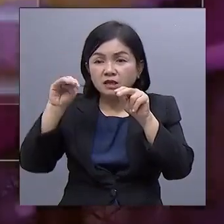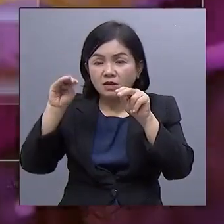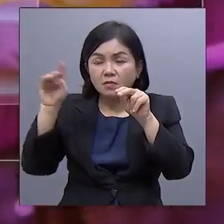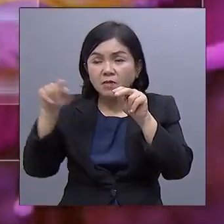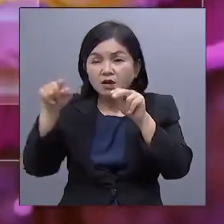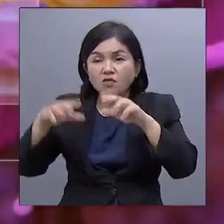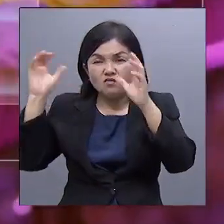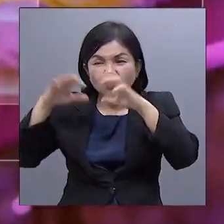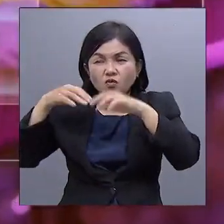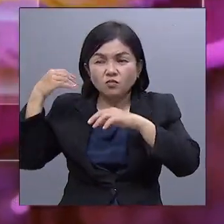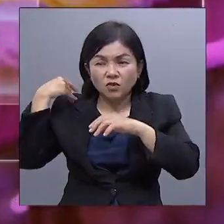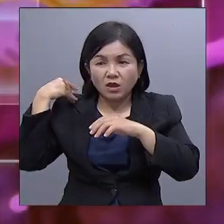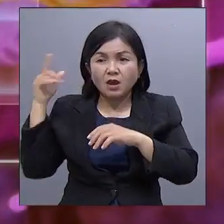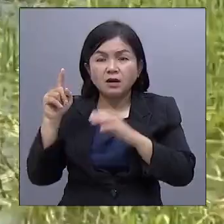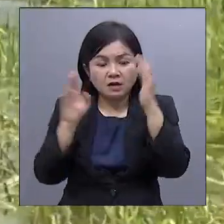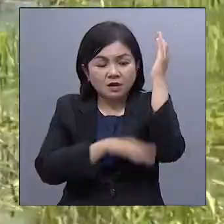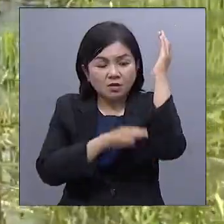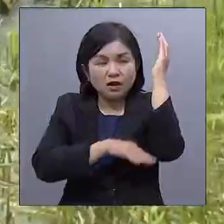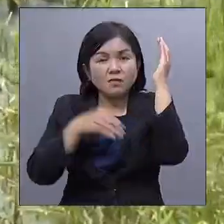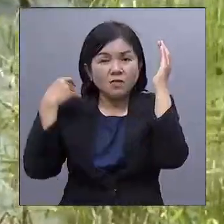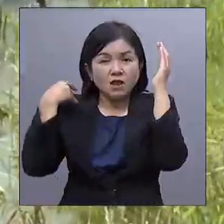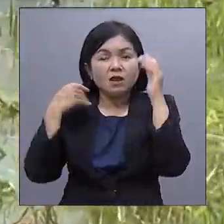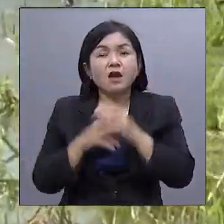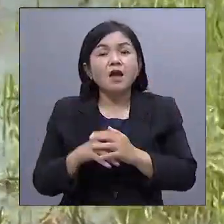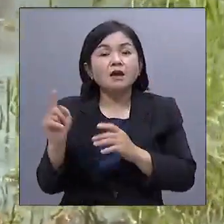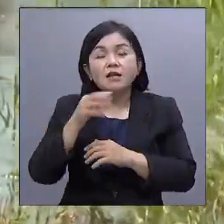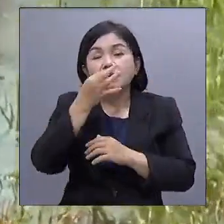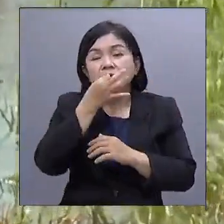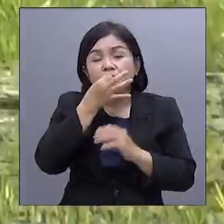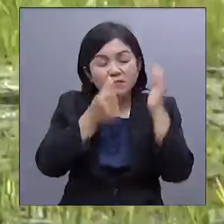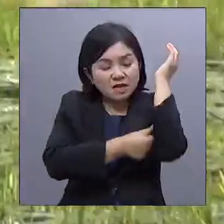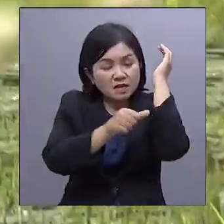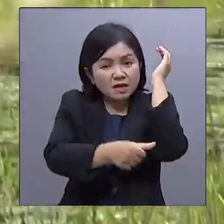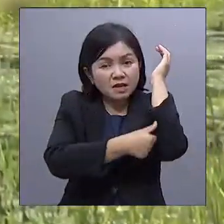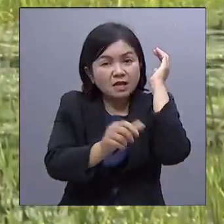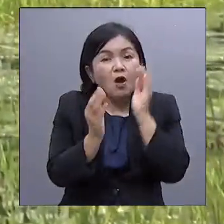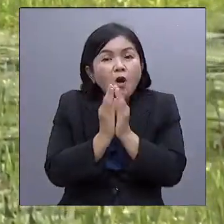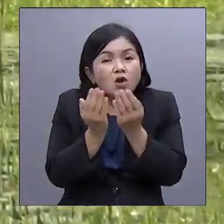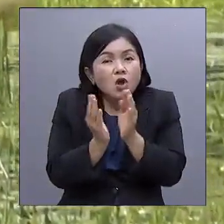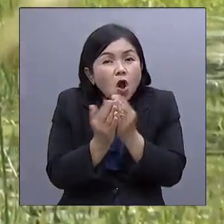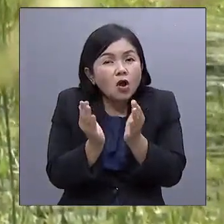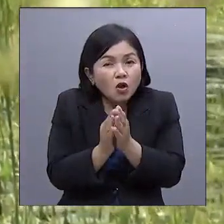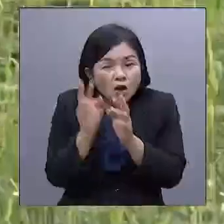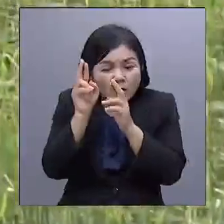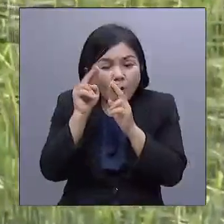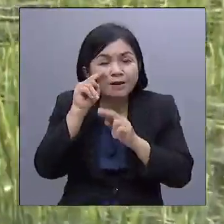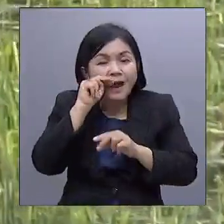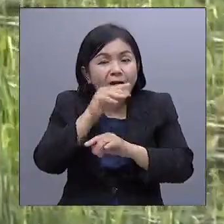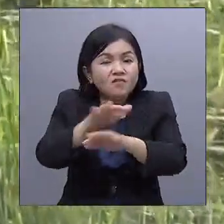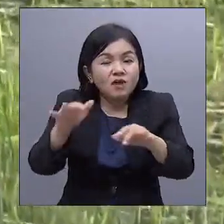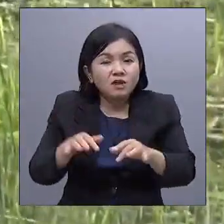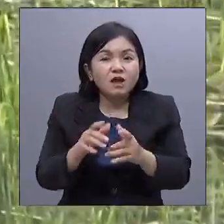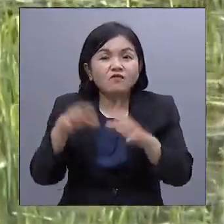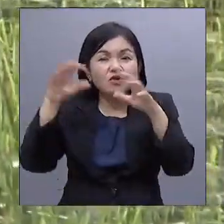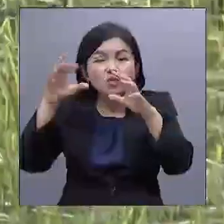มีฝนตกหนักบางแห่งทางตอนล่างของภาคสำหรับชาวนาควรระวังและป้องกันหอยเชอรี่ที่ลอยมากับน้ำฝนที่ตกไม่สม่ำเสม